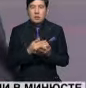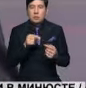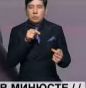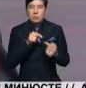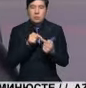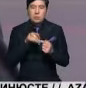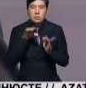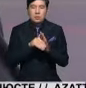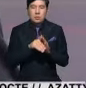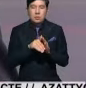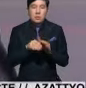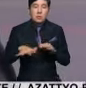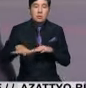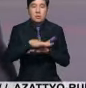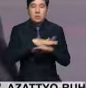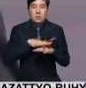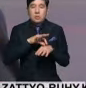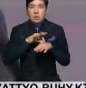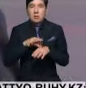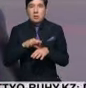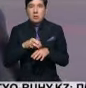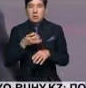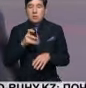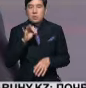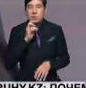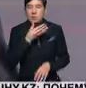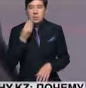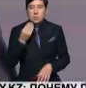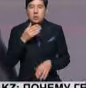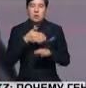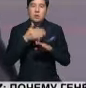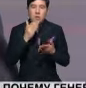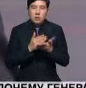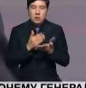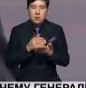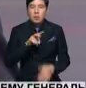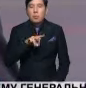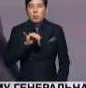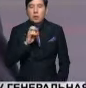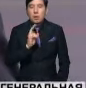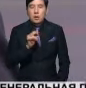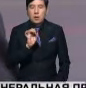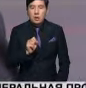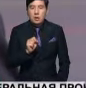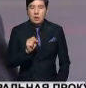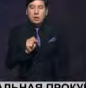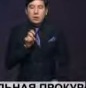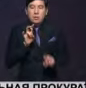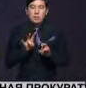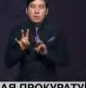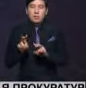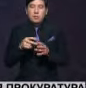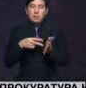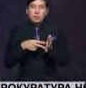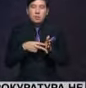для народа, для населения она не играет. Цена там хлеба, цена муки, как она оставалась, сформировавшаяся,